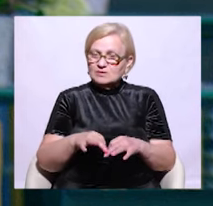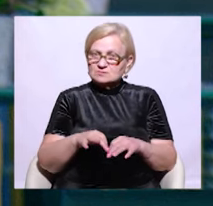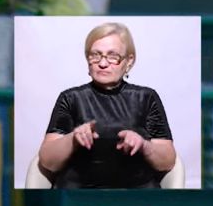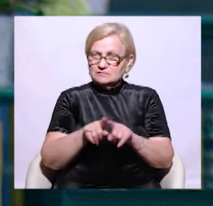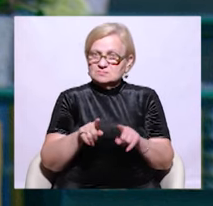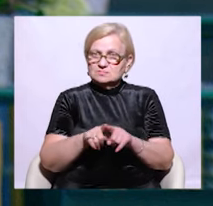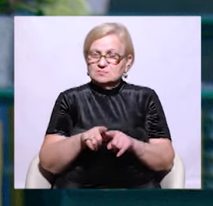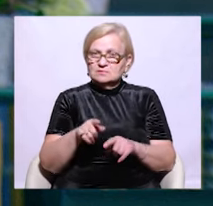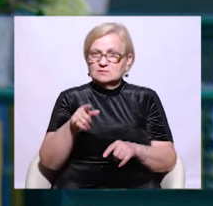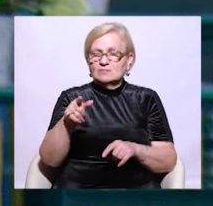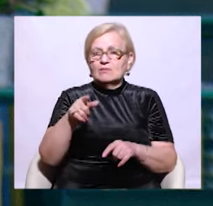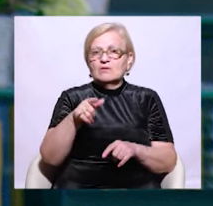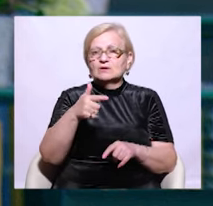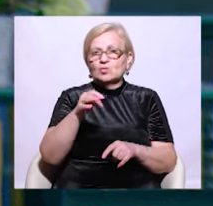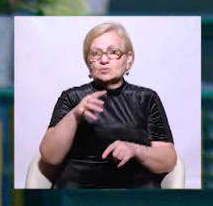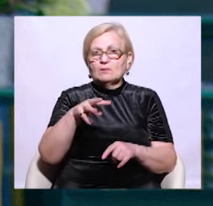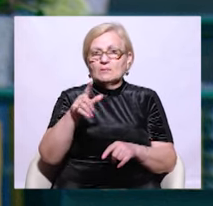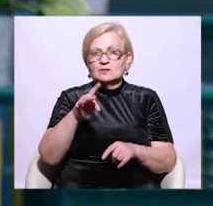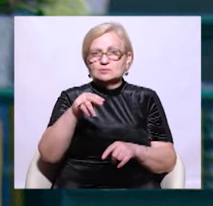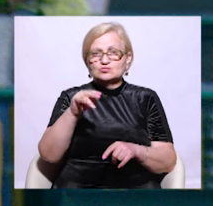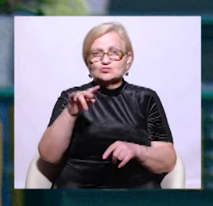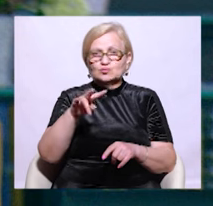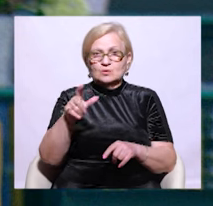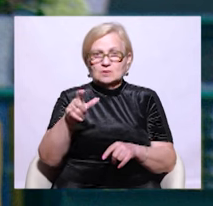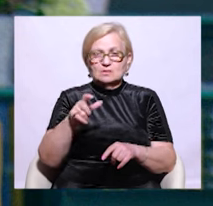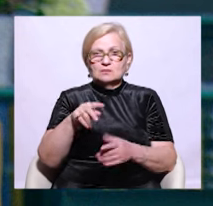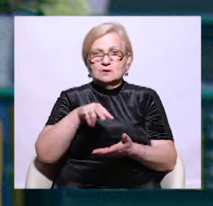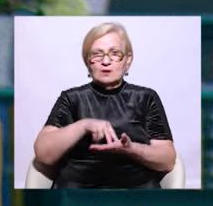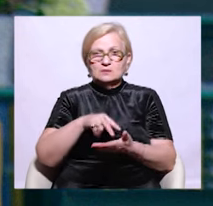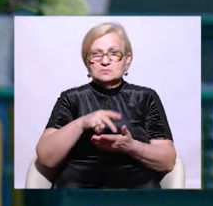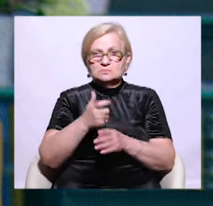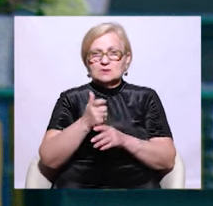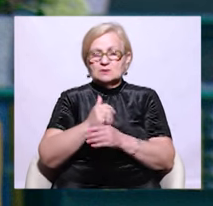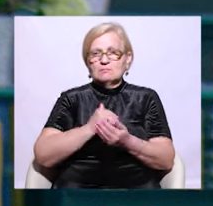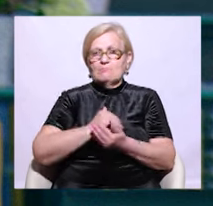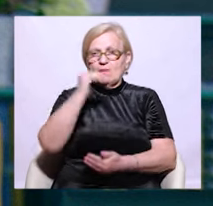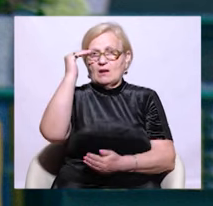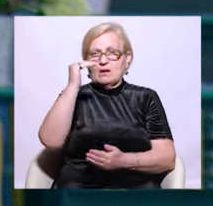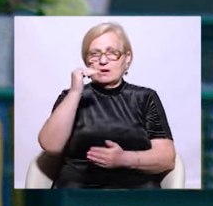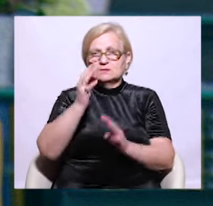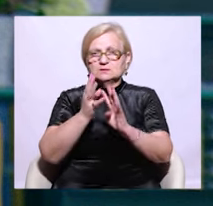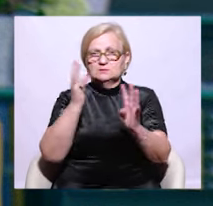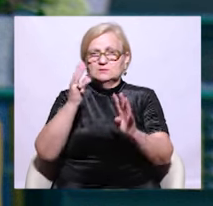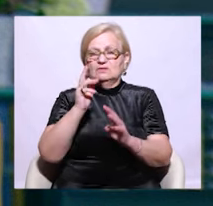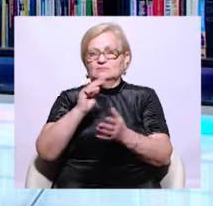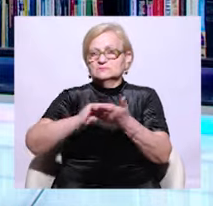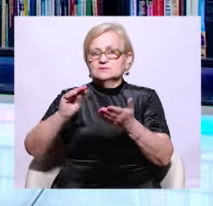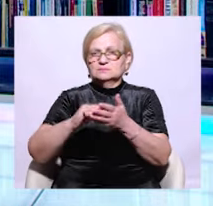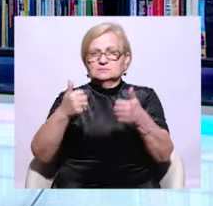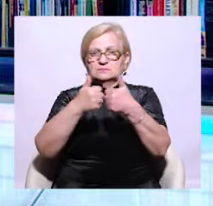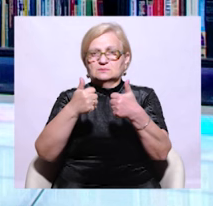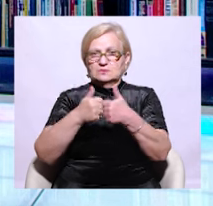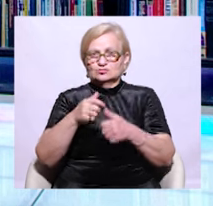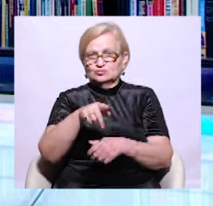თვალსაზრისით გიორგი მერჩულე დგას ძალიან მაღალ ხარისხოვან მწერალთა